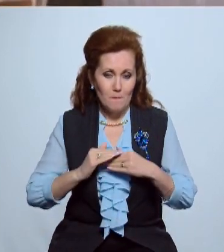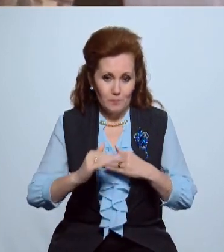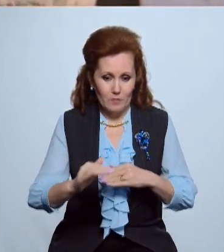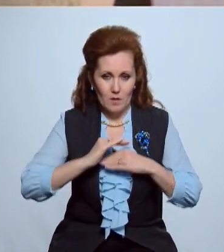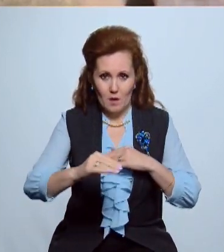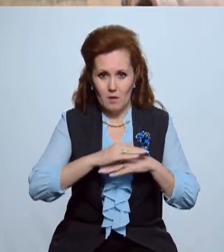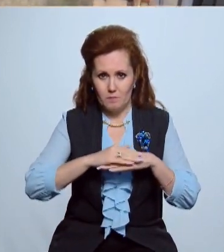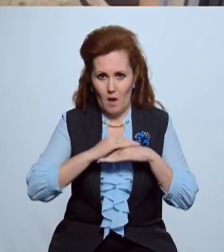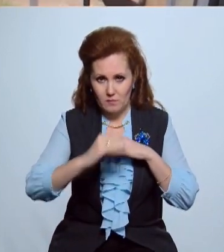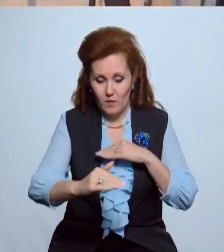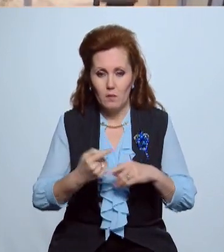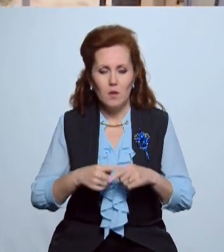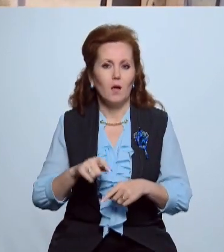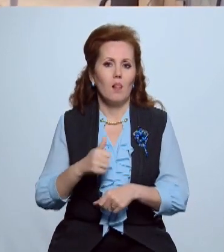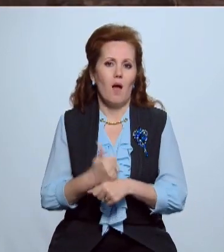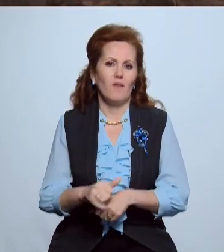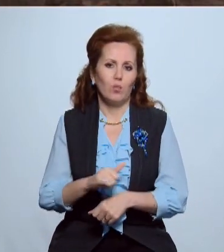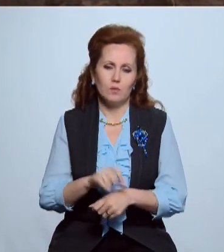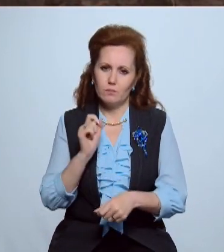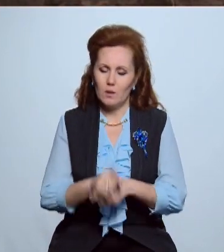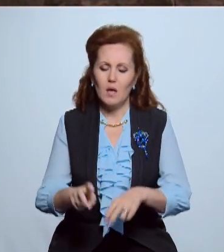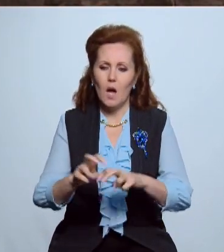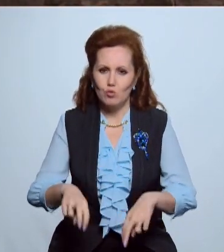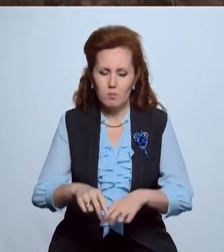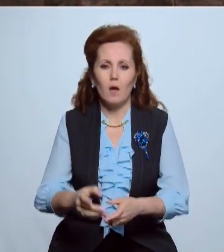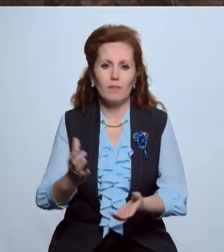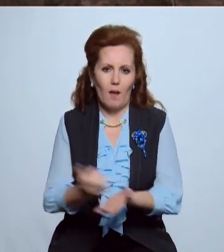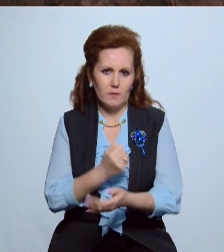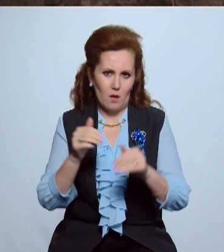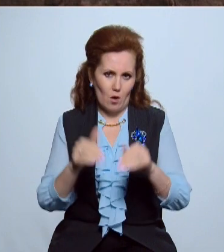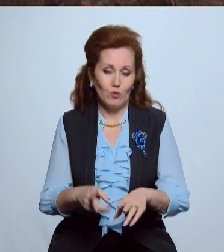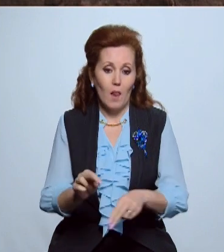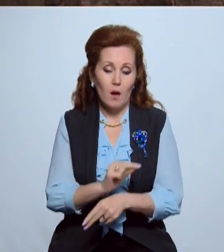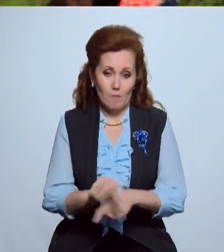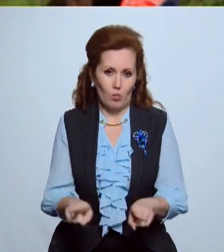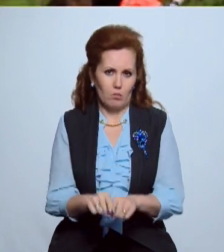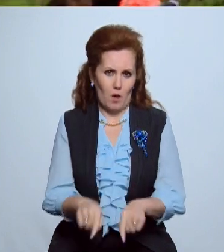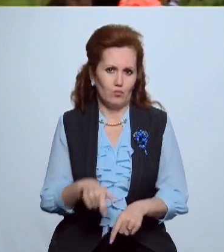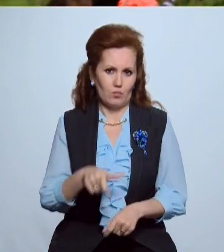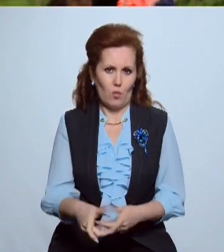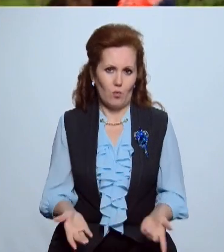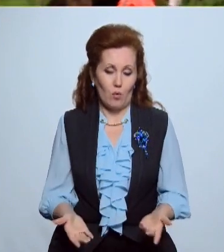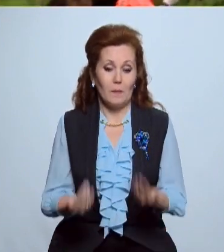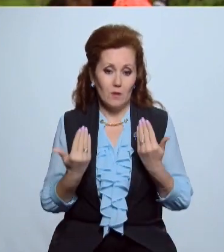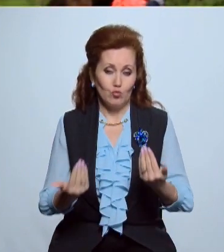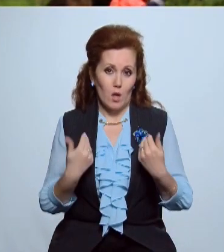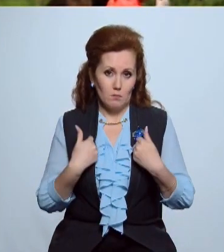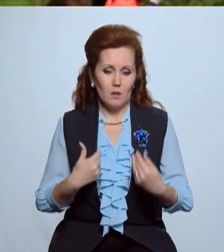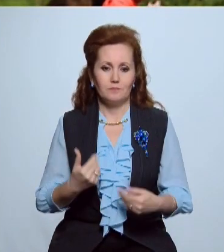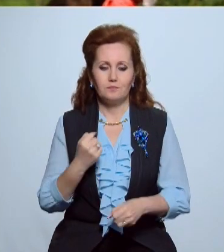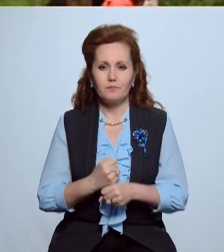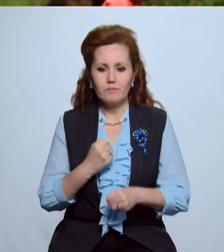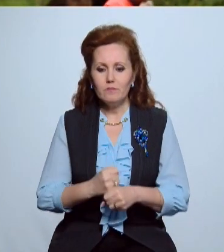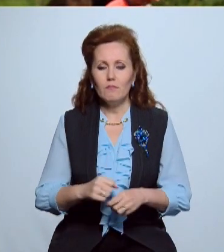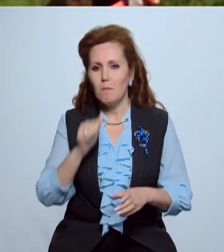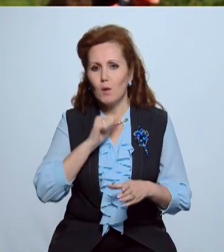Удмуртии Александр Бричалов поручил правительству региона найти решение для ремонта таких объектов. Сейчас мы производим здесь отборы